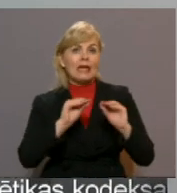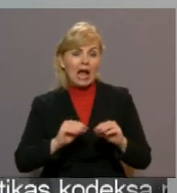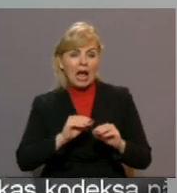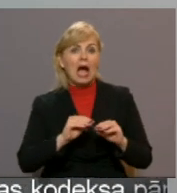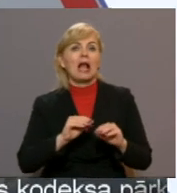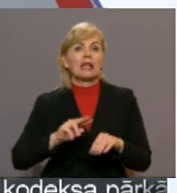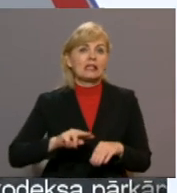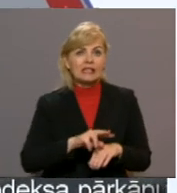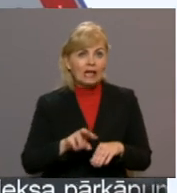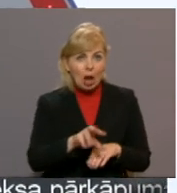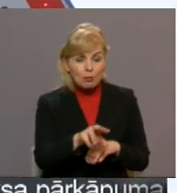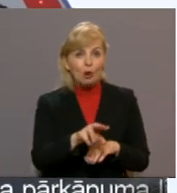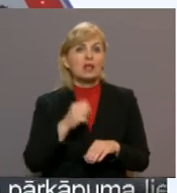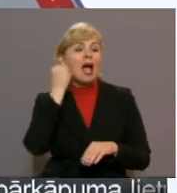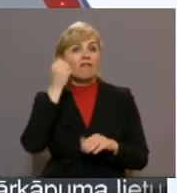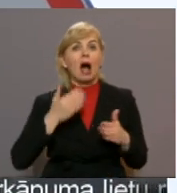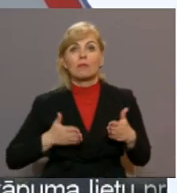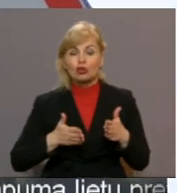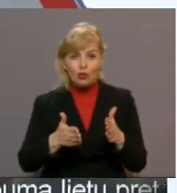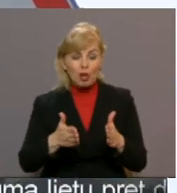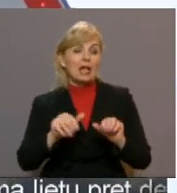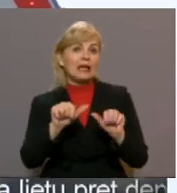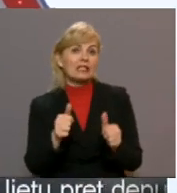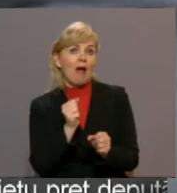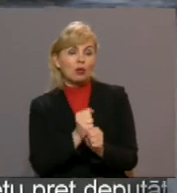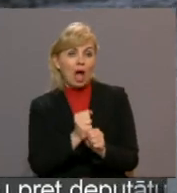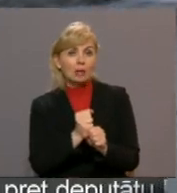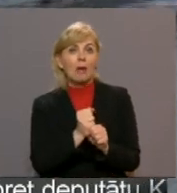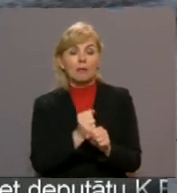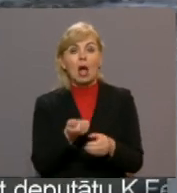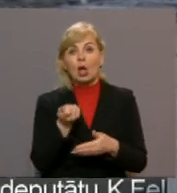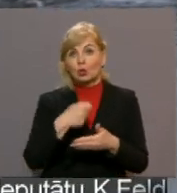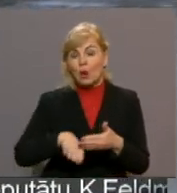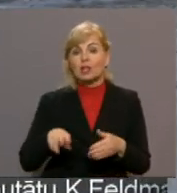tiks ierīkotas. Uz Valmieras šosejas ribjoslu izveides darbus plānots